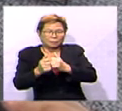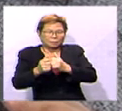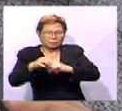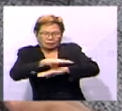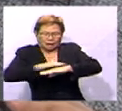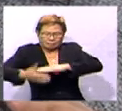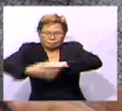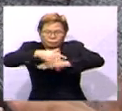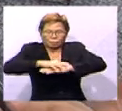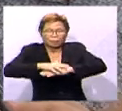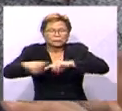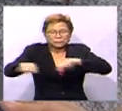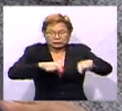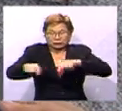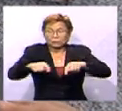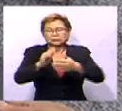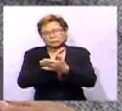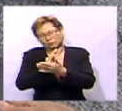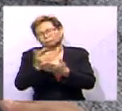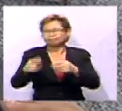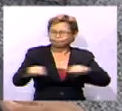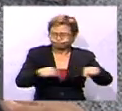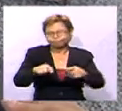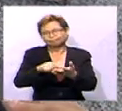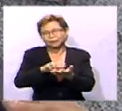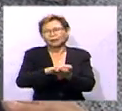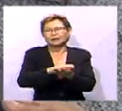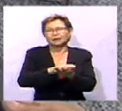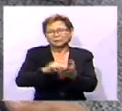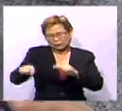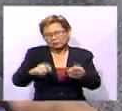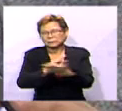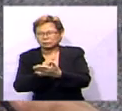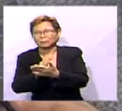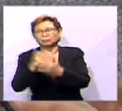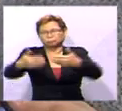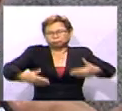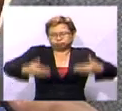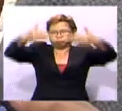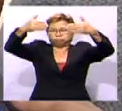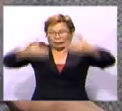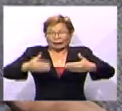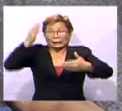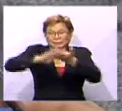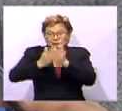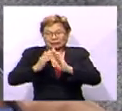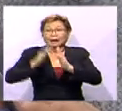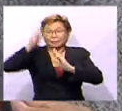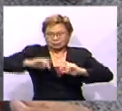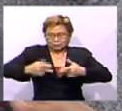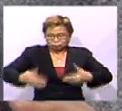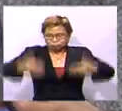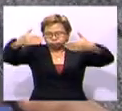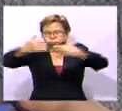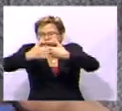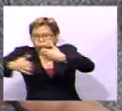insyaAllah pelan tindakan sementara ini akan menjadi benteng kepada hakisan